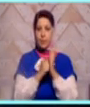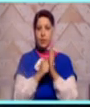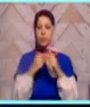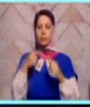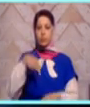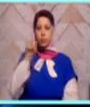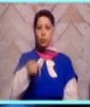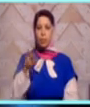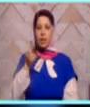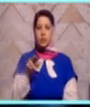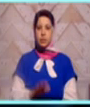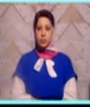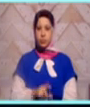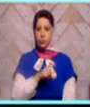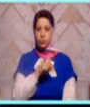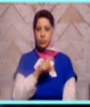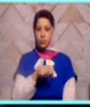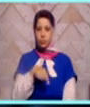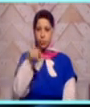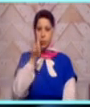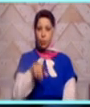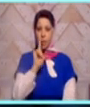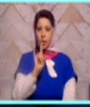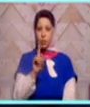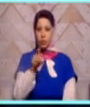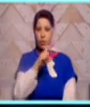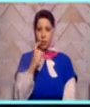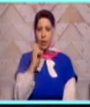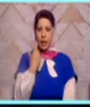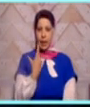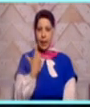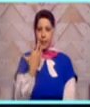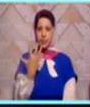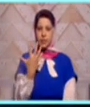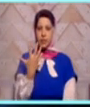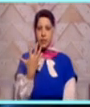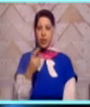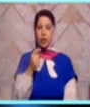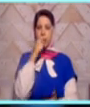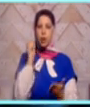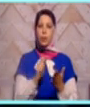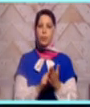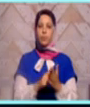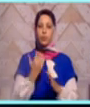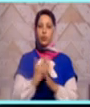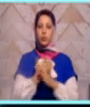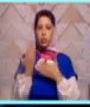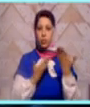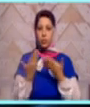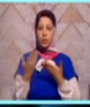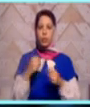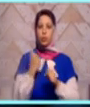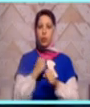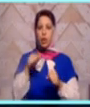المشاهدين يوم 10 مايو الماضي كانت الحكومه المصريه اتخذت قرار يعني بتطبيق هذه التجربه العمل من